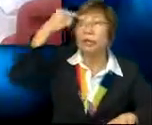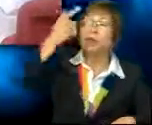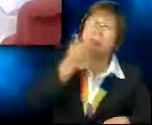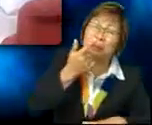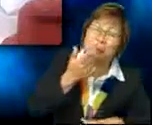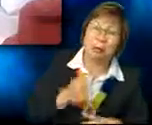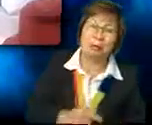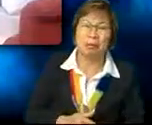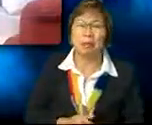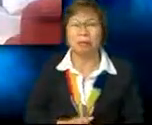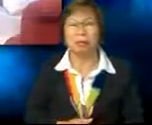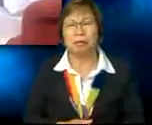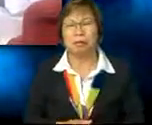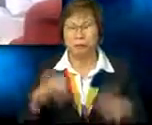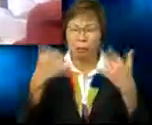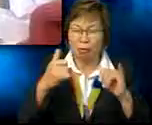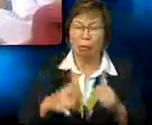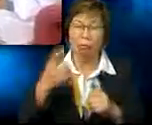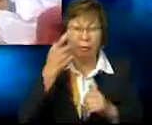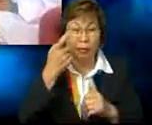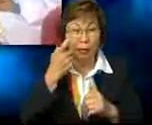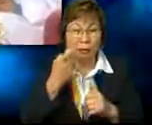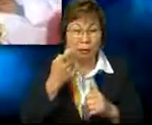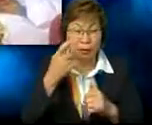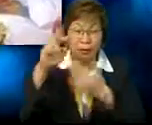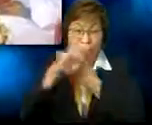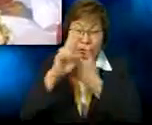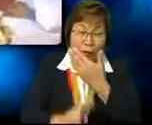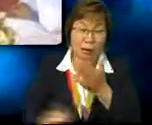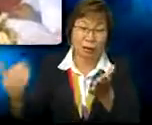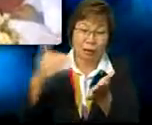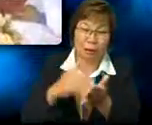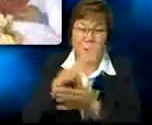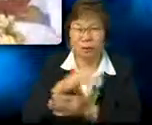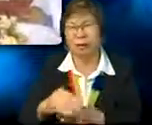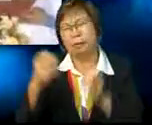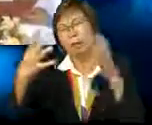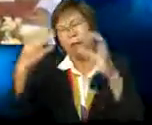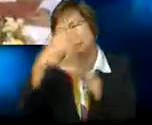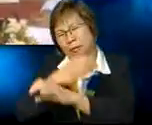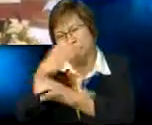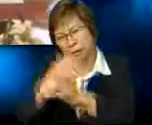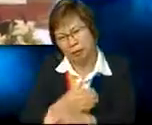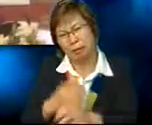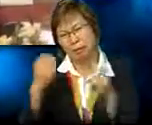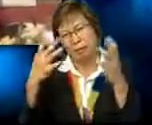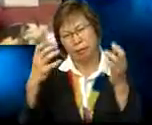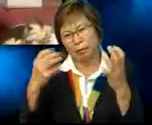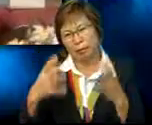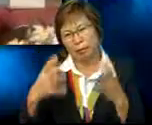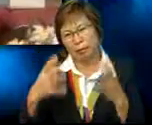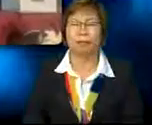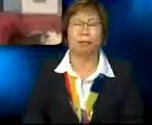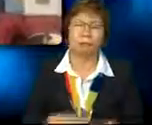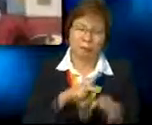Ya, kadang dia main-main, mata dia terpukul, mata dia berdarah kembali, dan inilah cabaran-cabaran, ya, yang banyak dihadapi oleh pakar